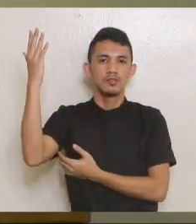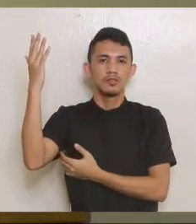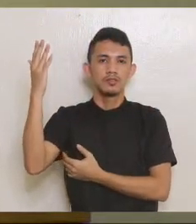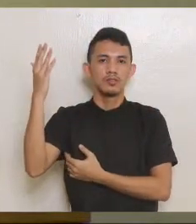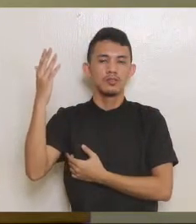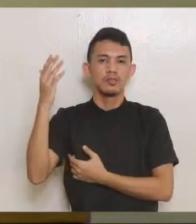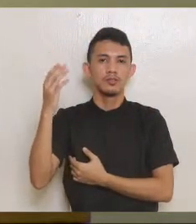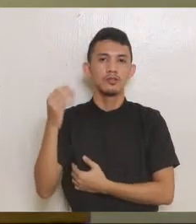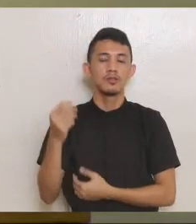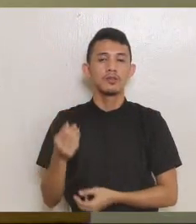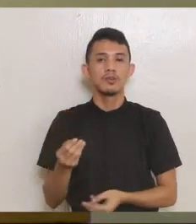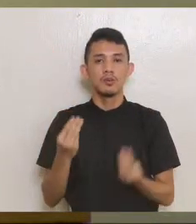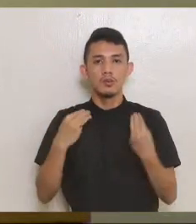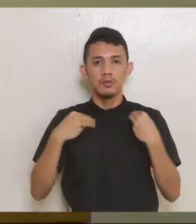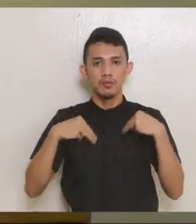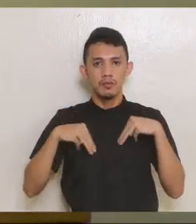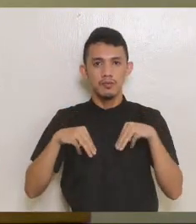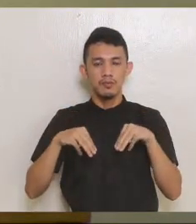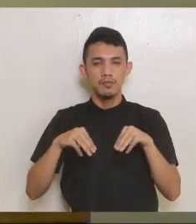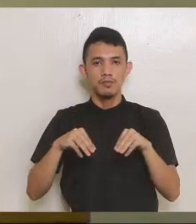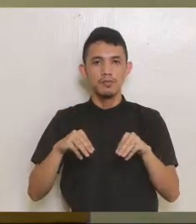Makapahimut unta kaniyang akong